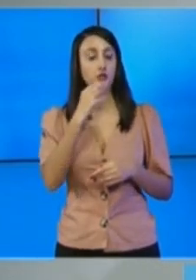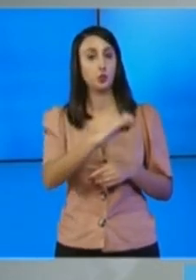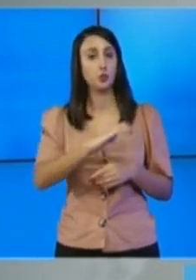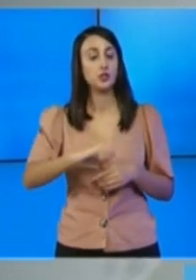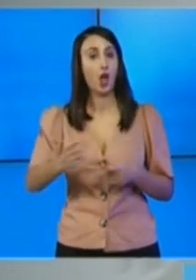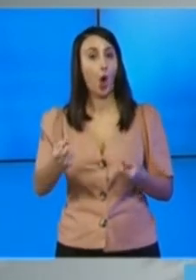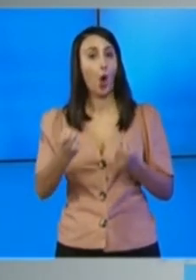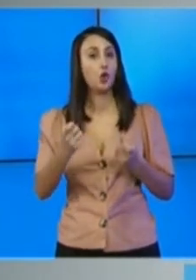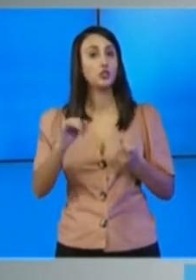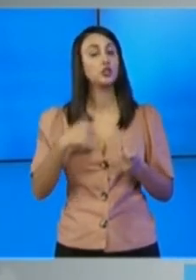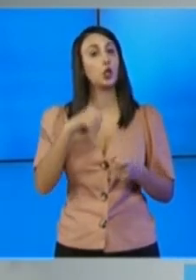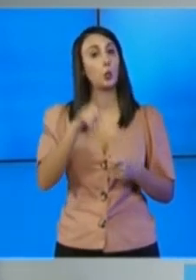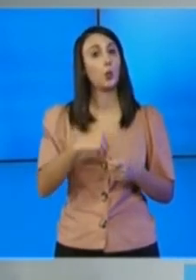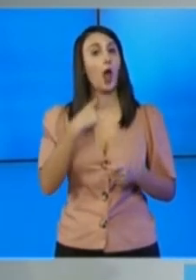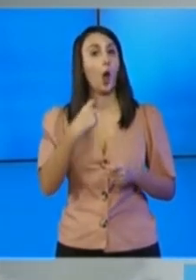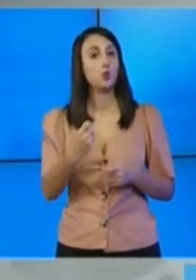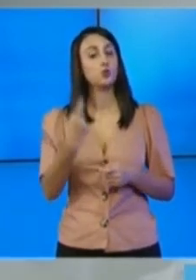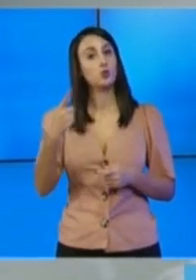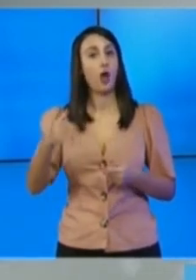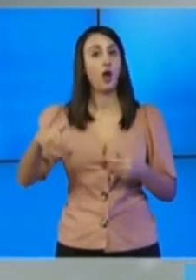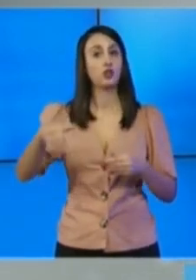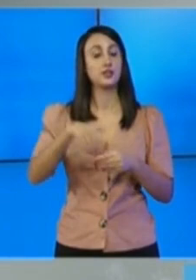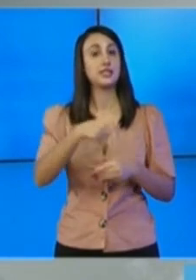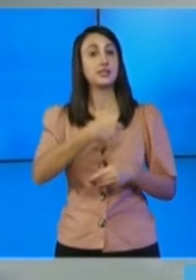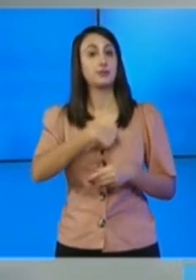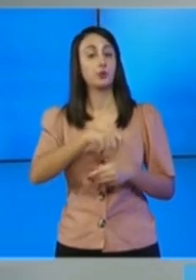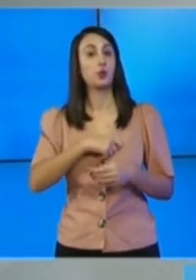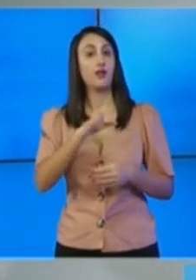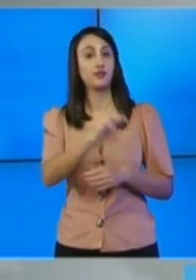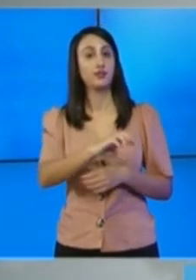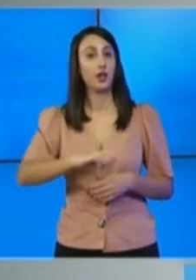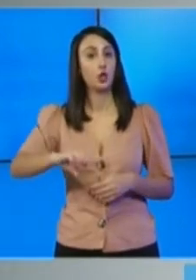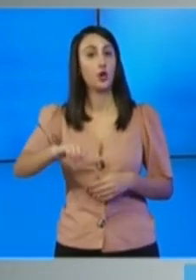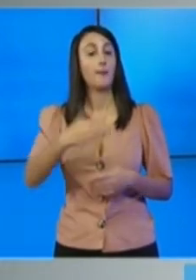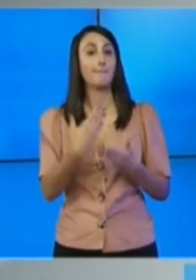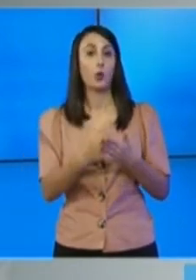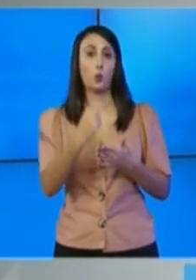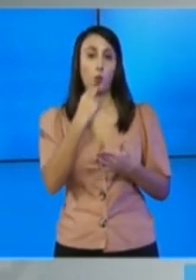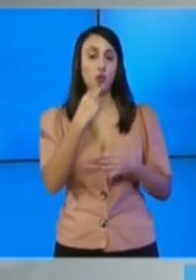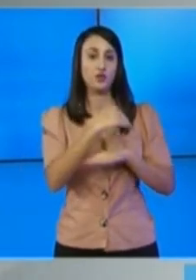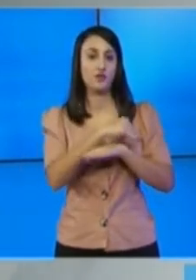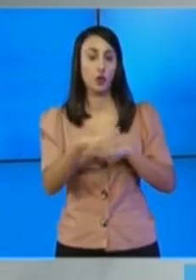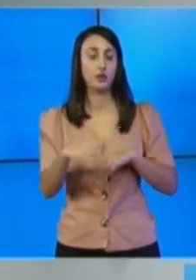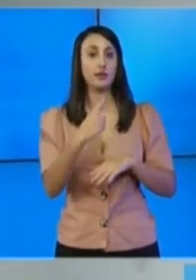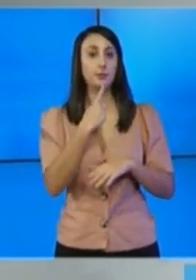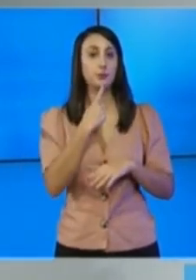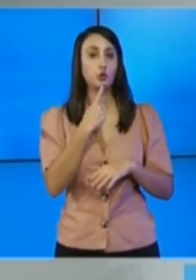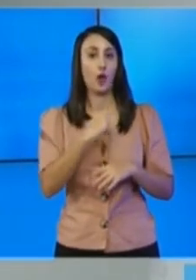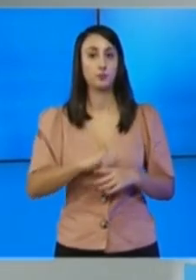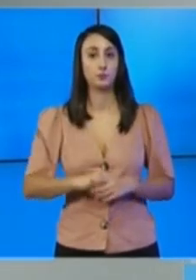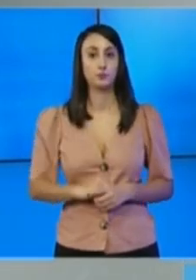Olt iar în luna august un angajat din cadrul Inspectoratului Teritorial al politiei de frontiera Timisoara